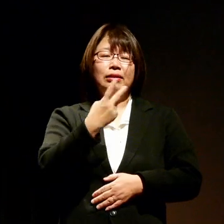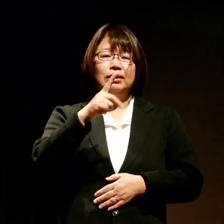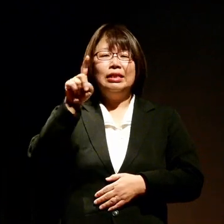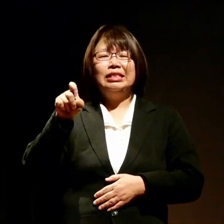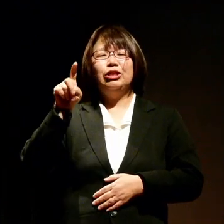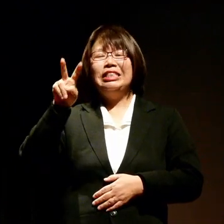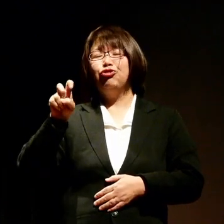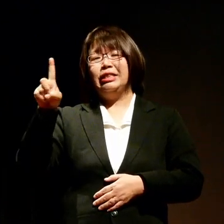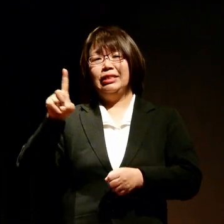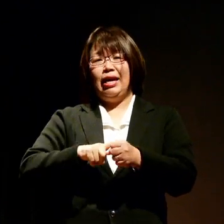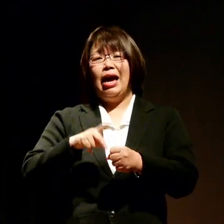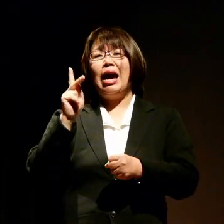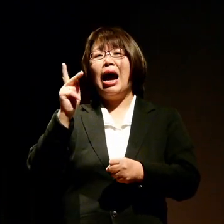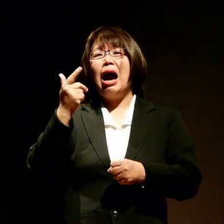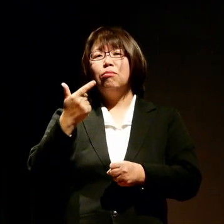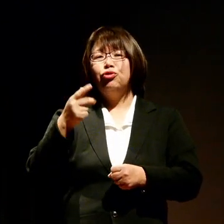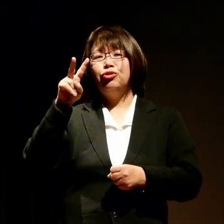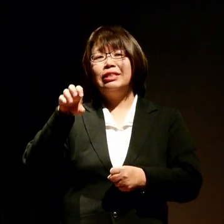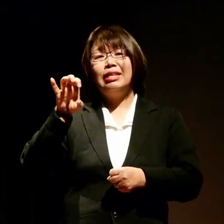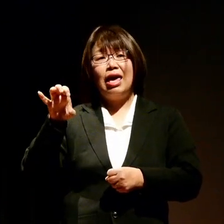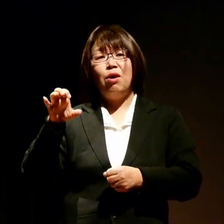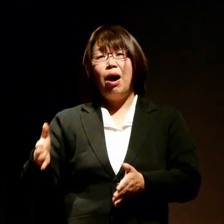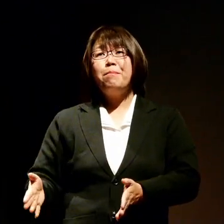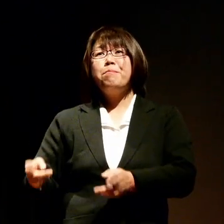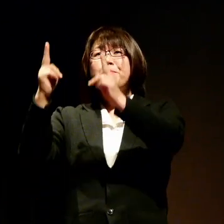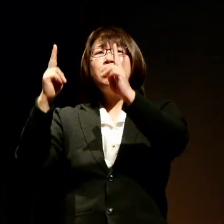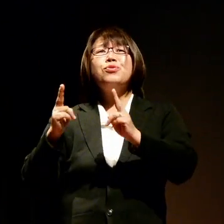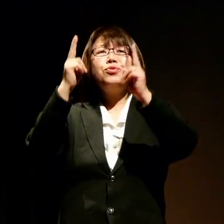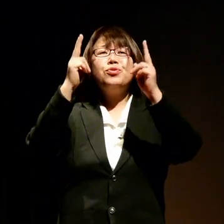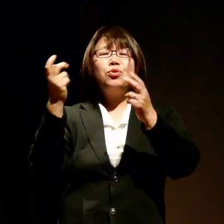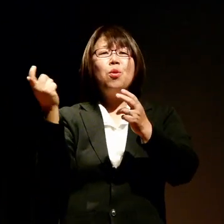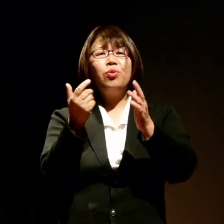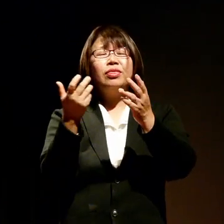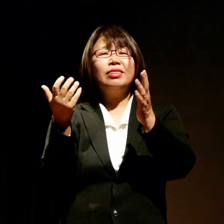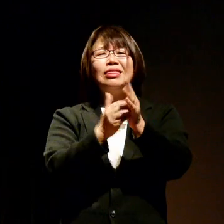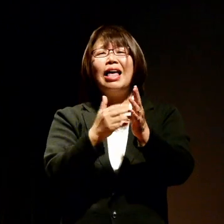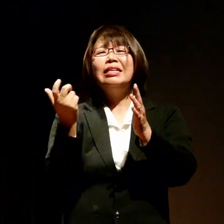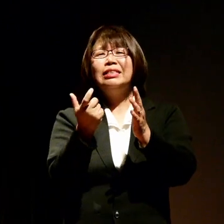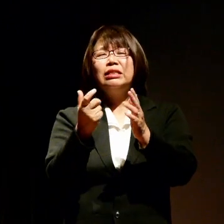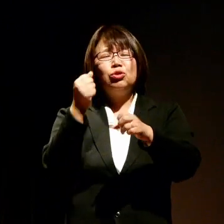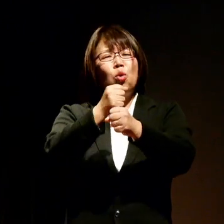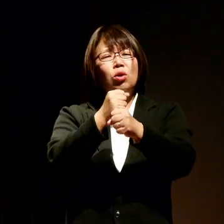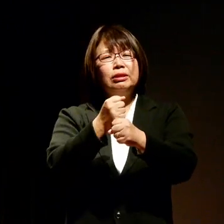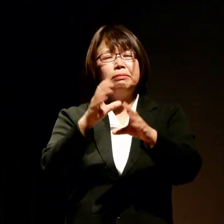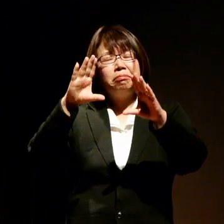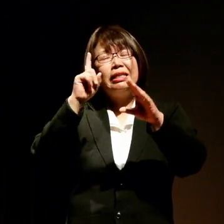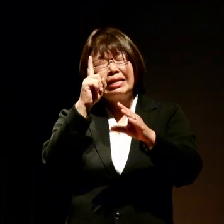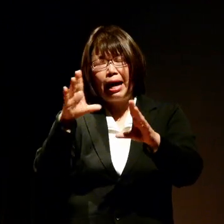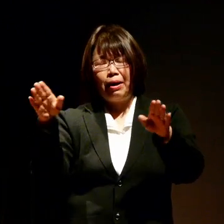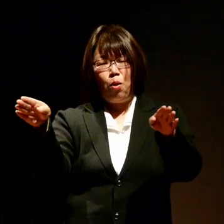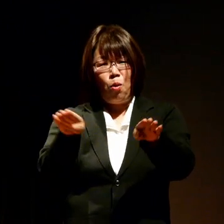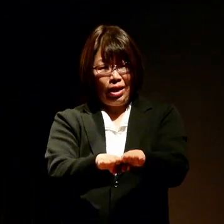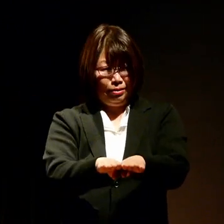2021年カムリエはビルの耐震工事で閉店してしまい、その活動が一旦お休